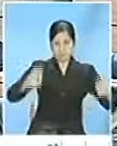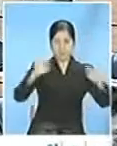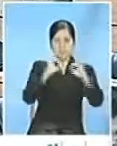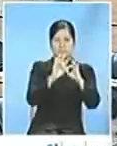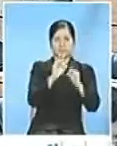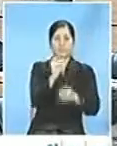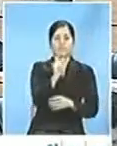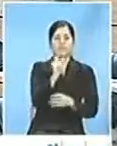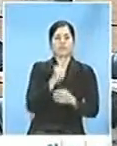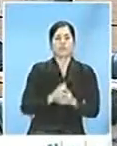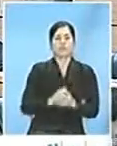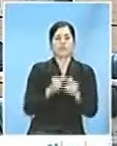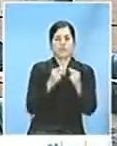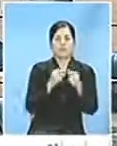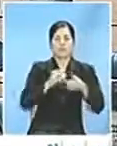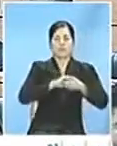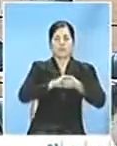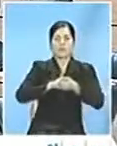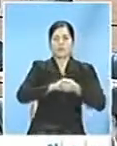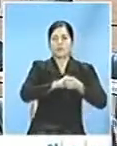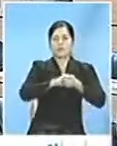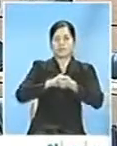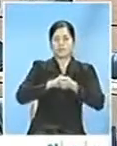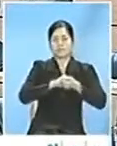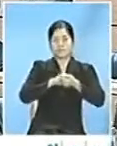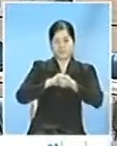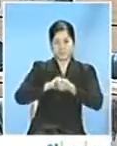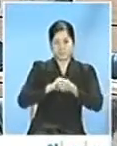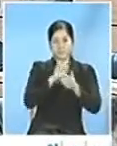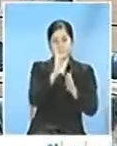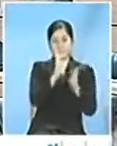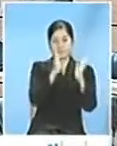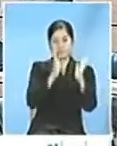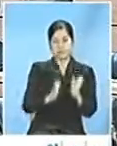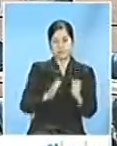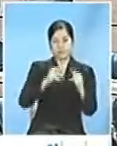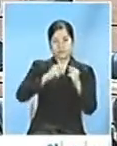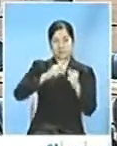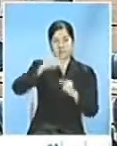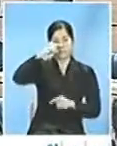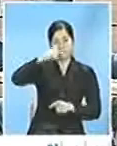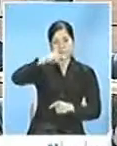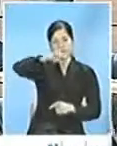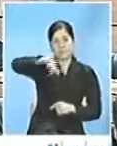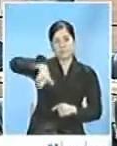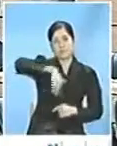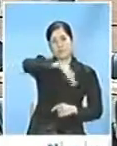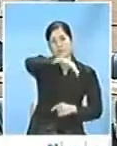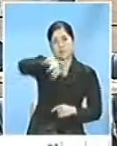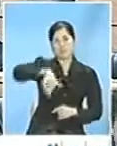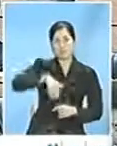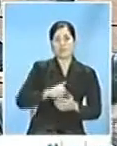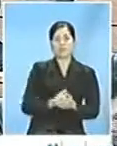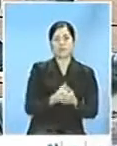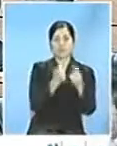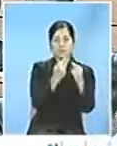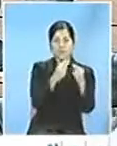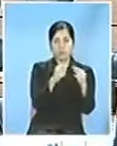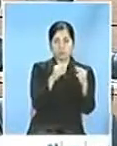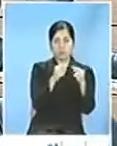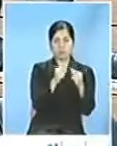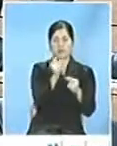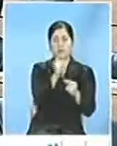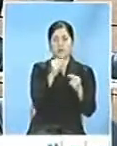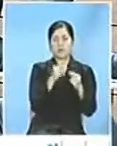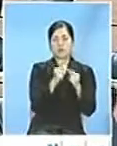เพื่อสร้างความสมัครสมานสามัคคีของคนในชาติแต่การเดินทางมาของ